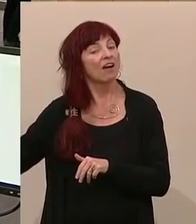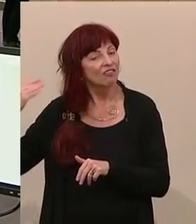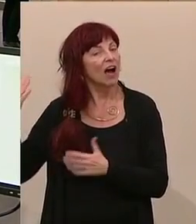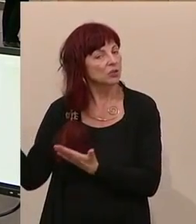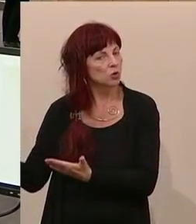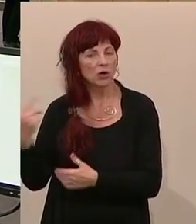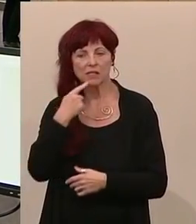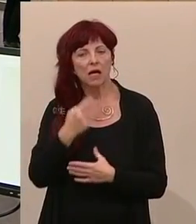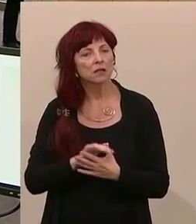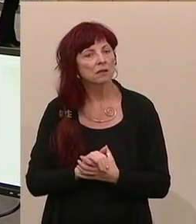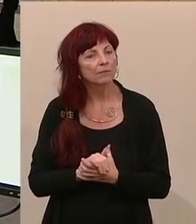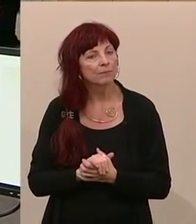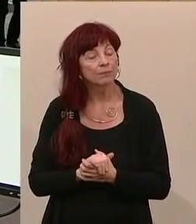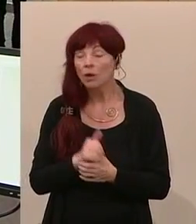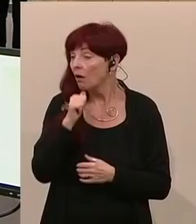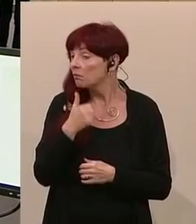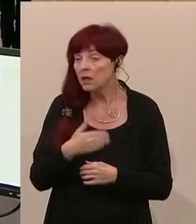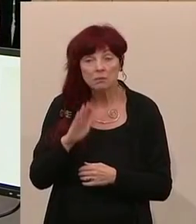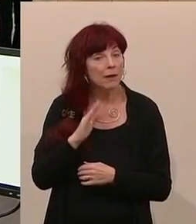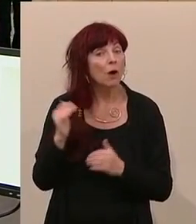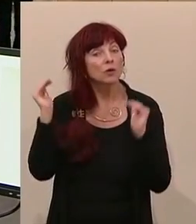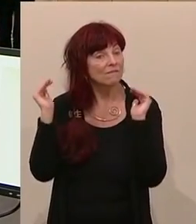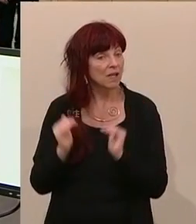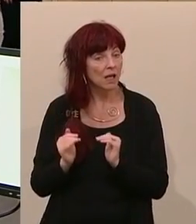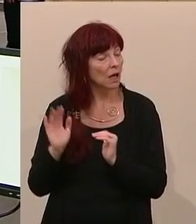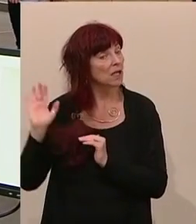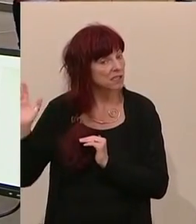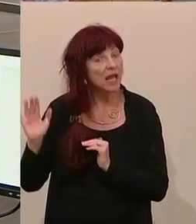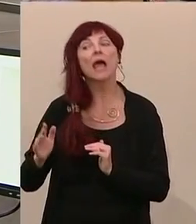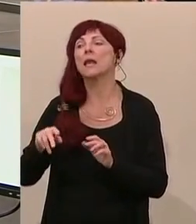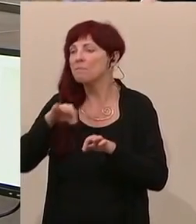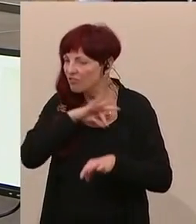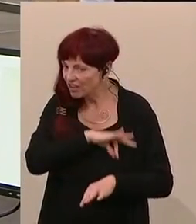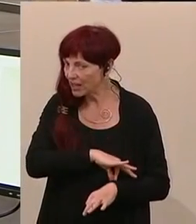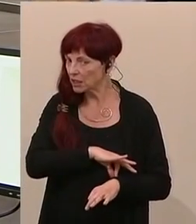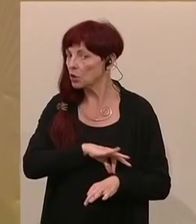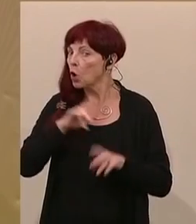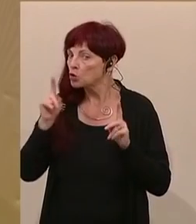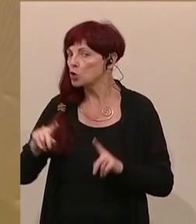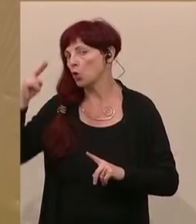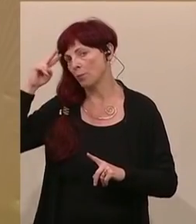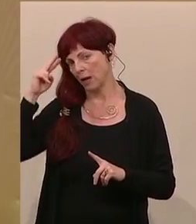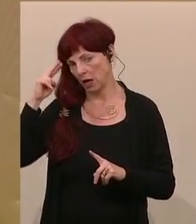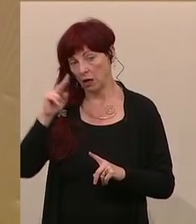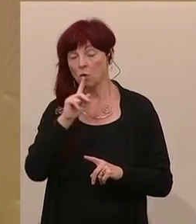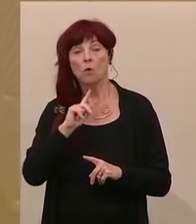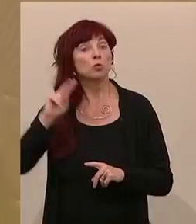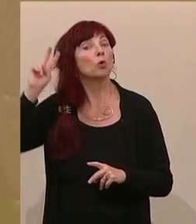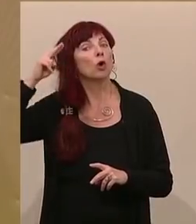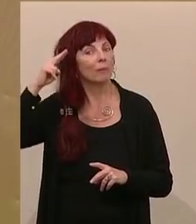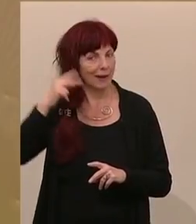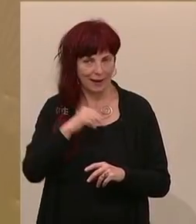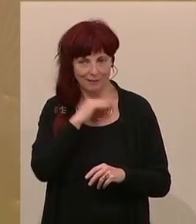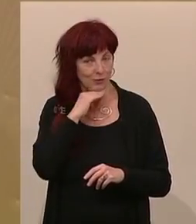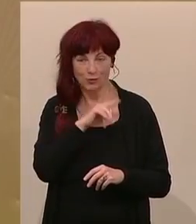auch genau nicht mehr und nicht weniger seine Verpflichtung, darüber nachzudenken und nicht nur nachzudenken, sondern auch zu handeln. Weil Sie